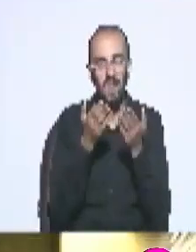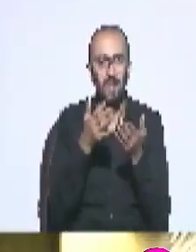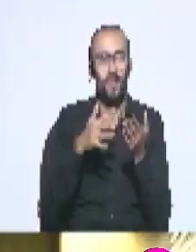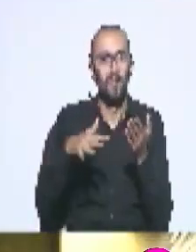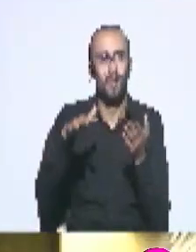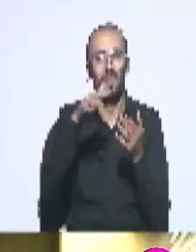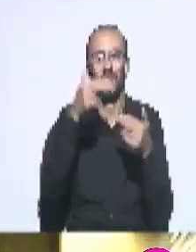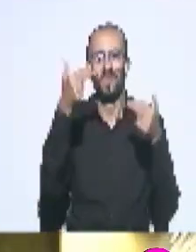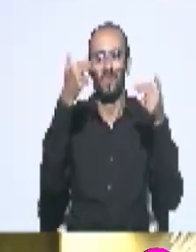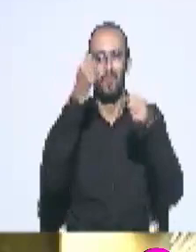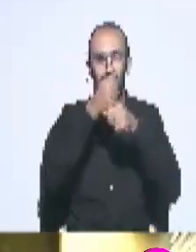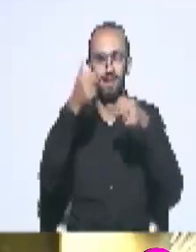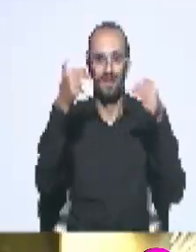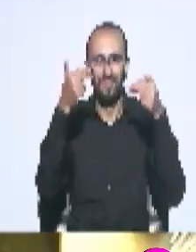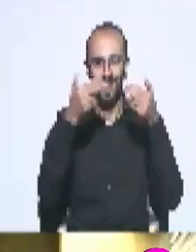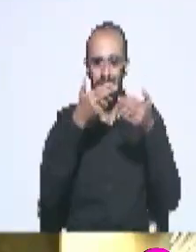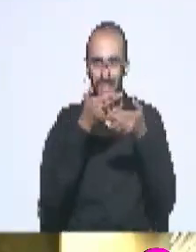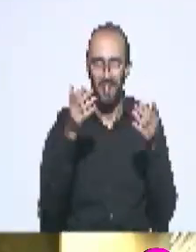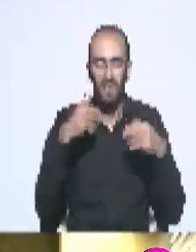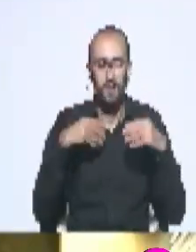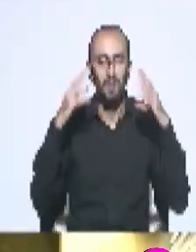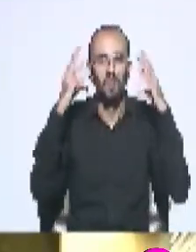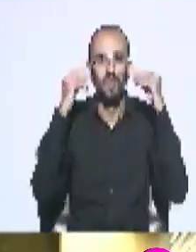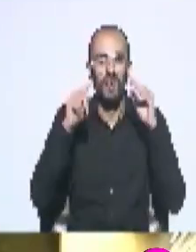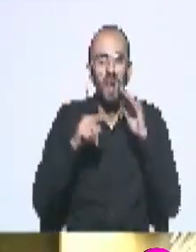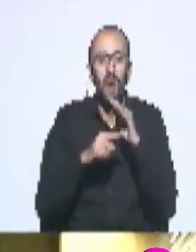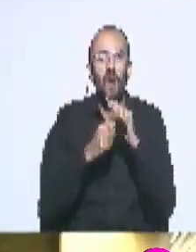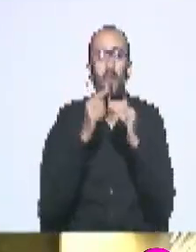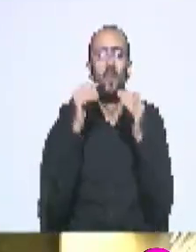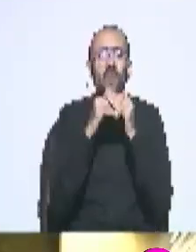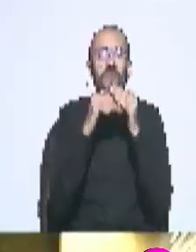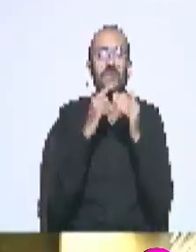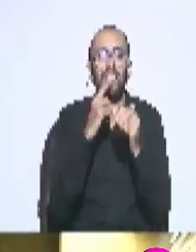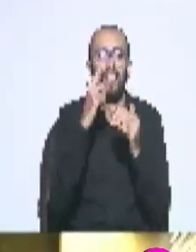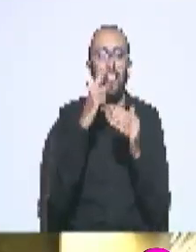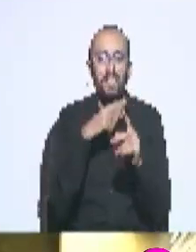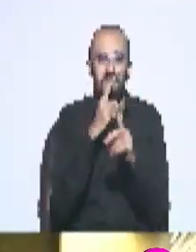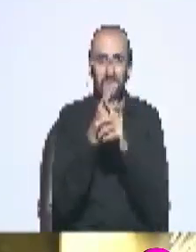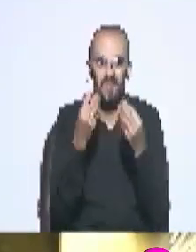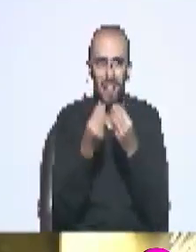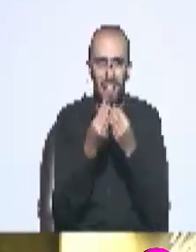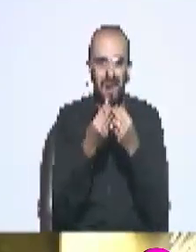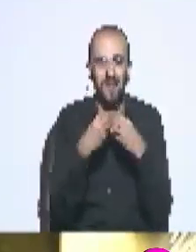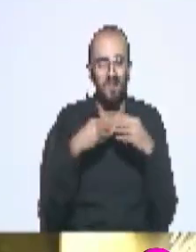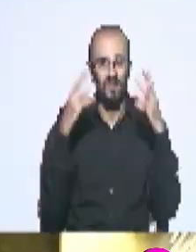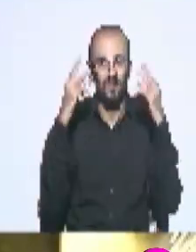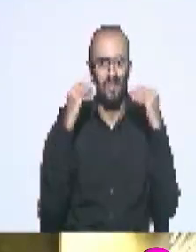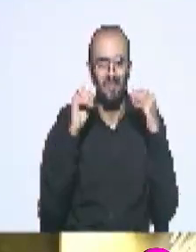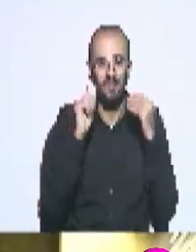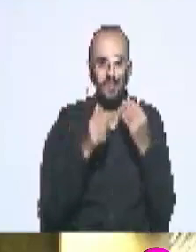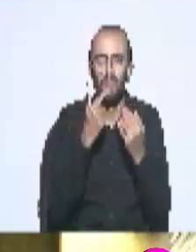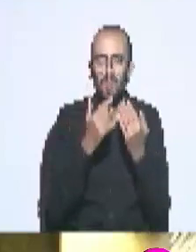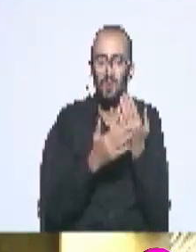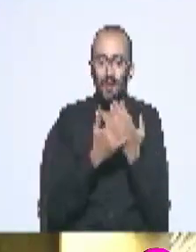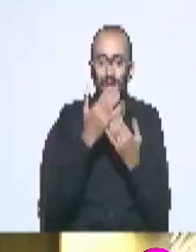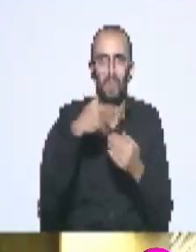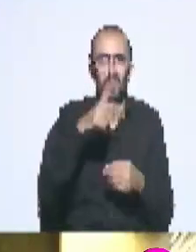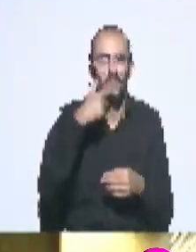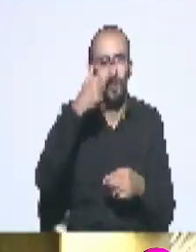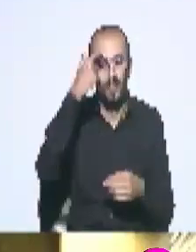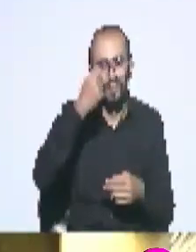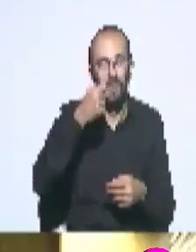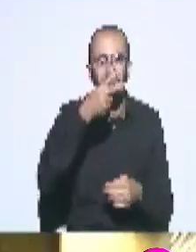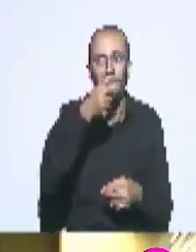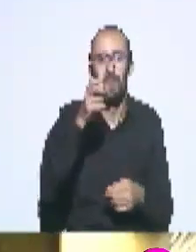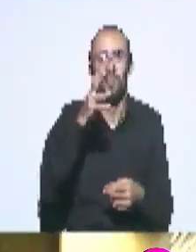خلف الكاميرات وسعيده جدا اني معاكم في اول يوم في السنه كل سنه وحضراتكم طيبين 2024 يا رب تكون